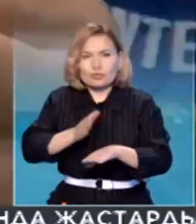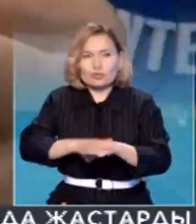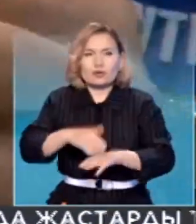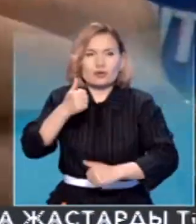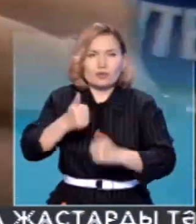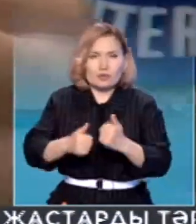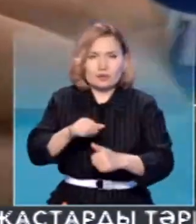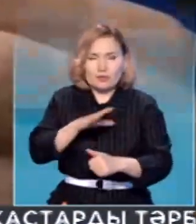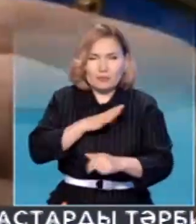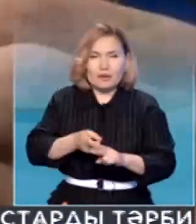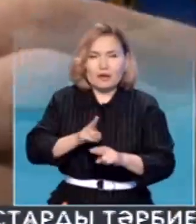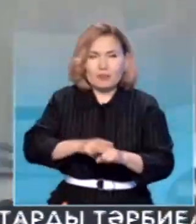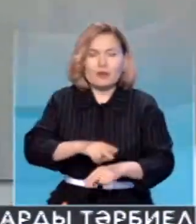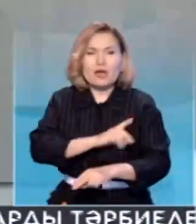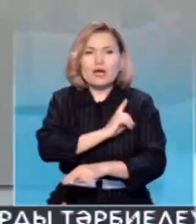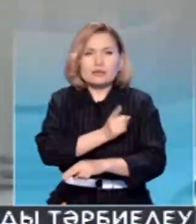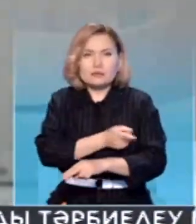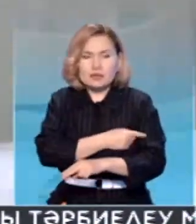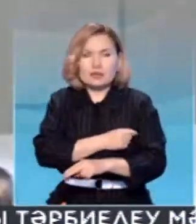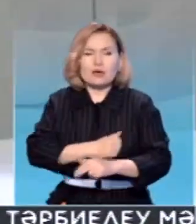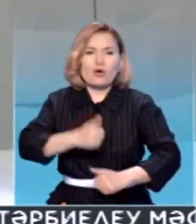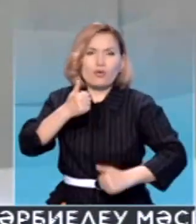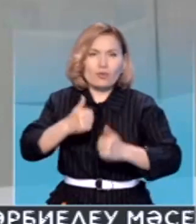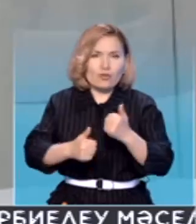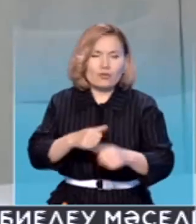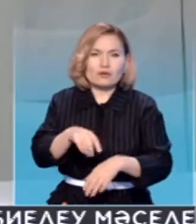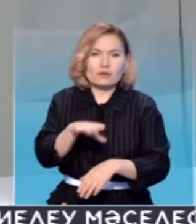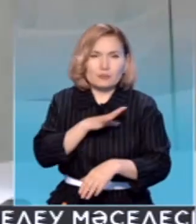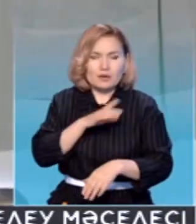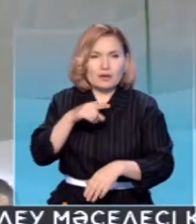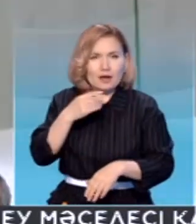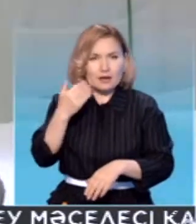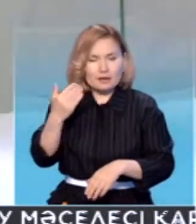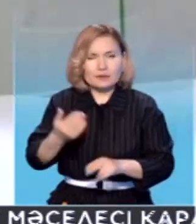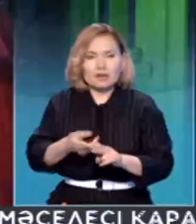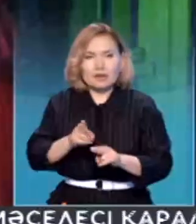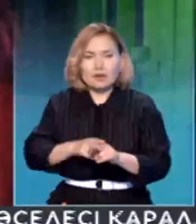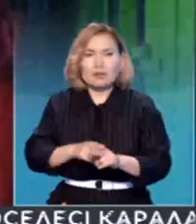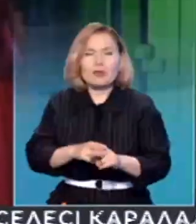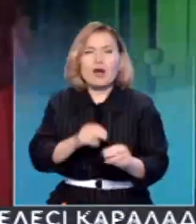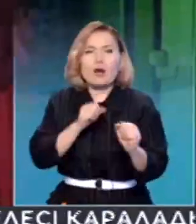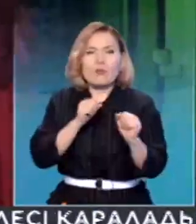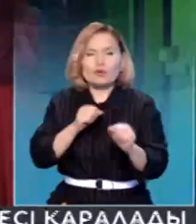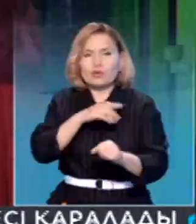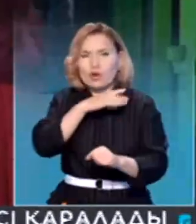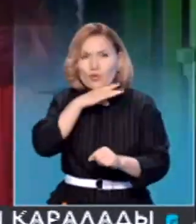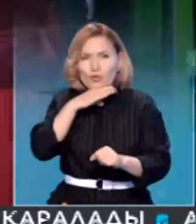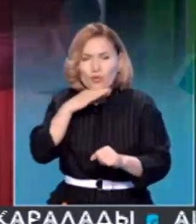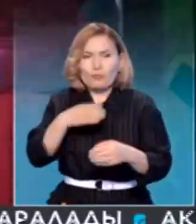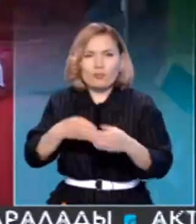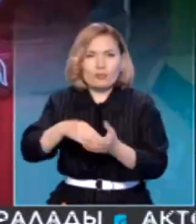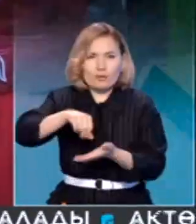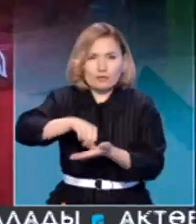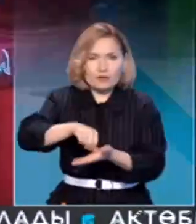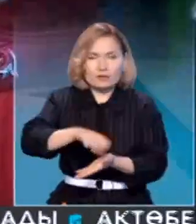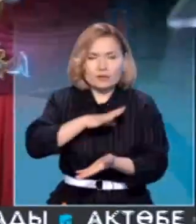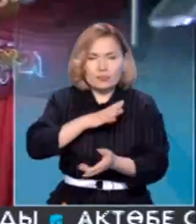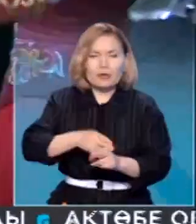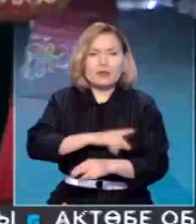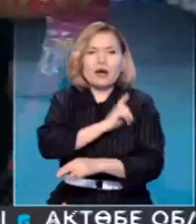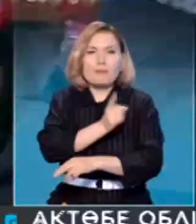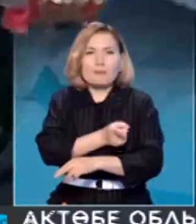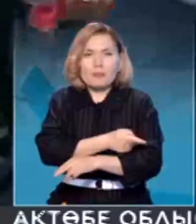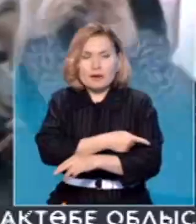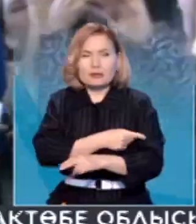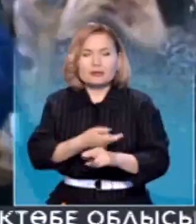Өйткені бәсекелестік сонымен бірге боксшылардың да көп болғанын айтады. Олардың ішінен тек қана мықтылары, сонымен